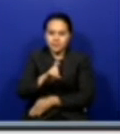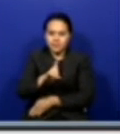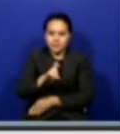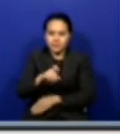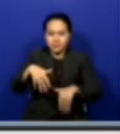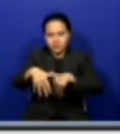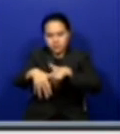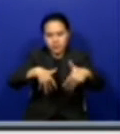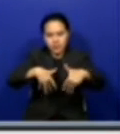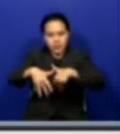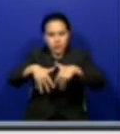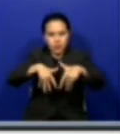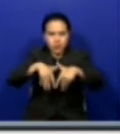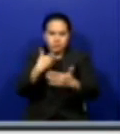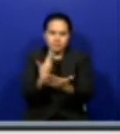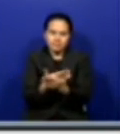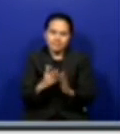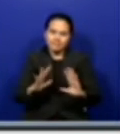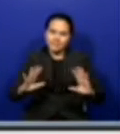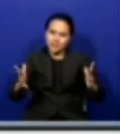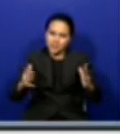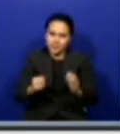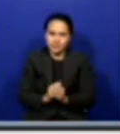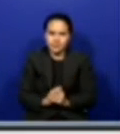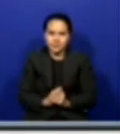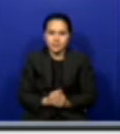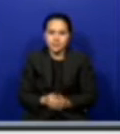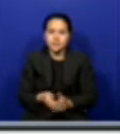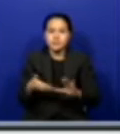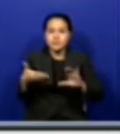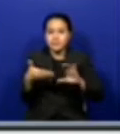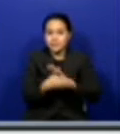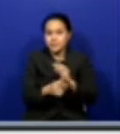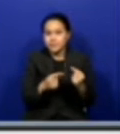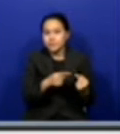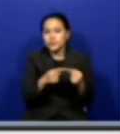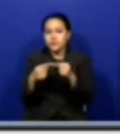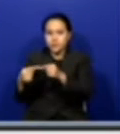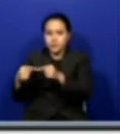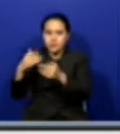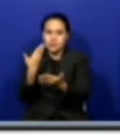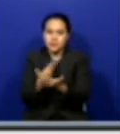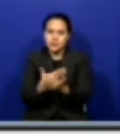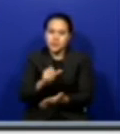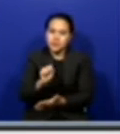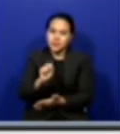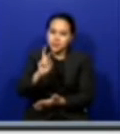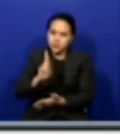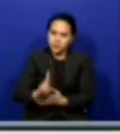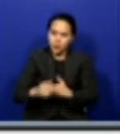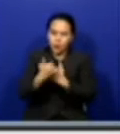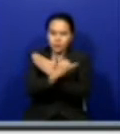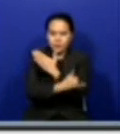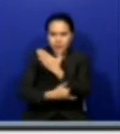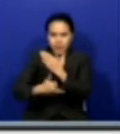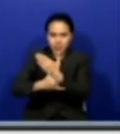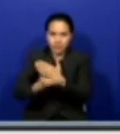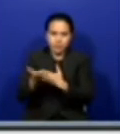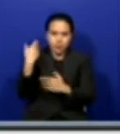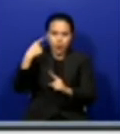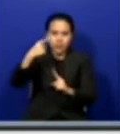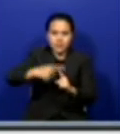นสไลด์ถัดมานะคะส่วนทุนสำรองระหว่างประเทศณสิ้นเดือนเมษายนอยู่